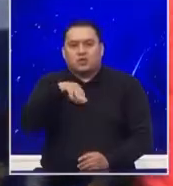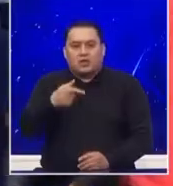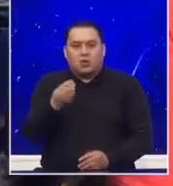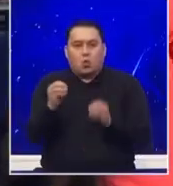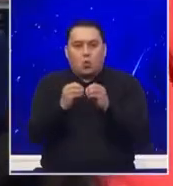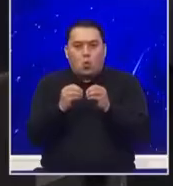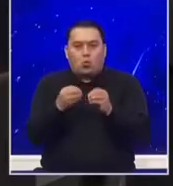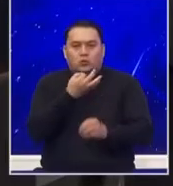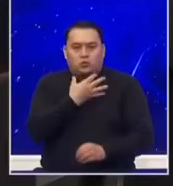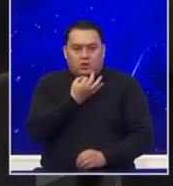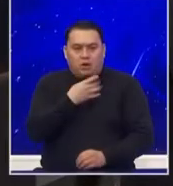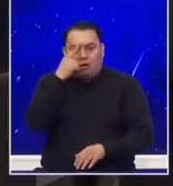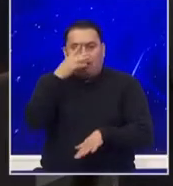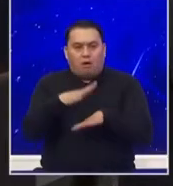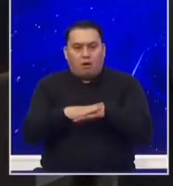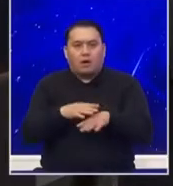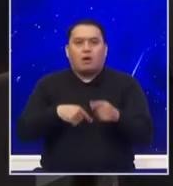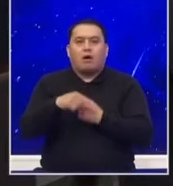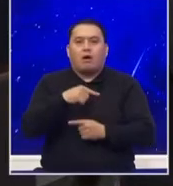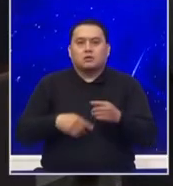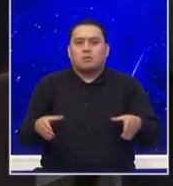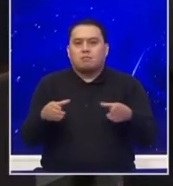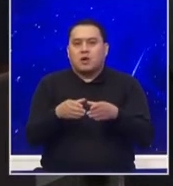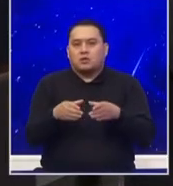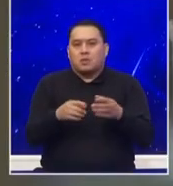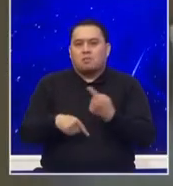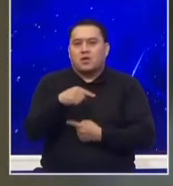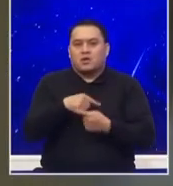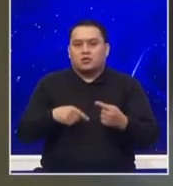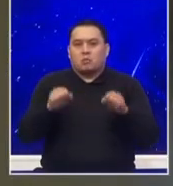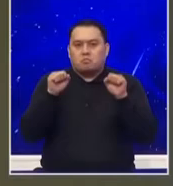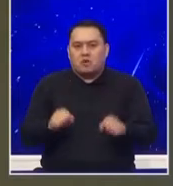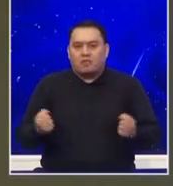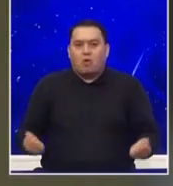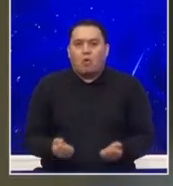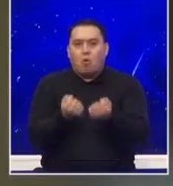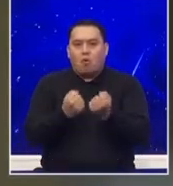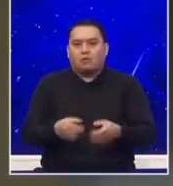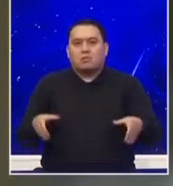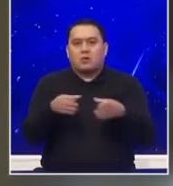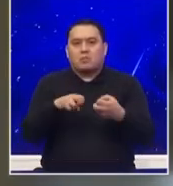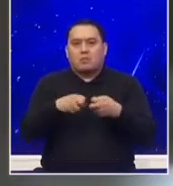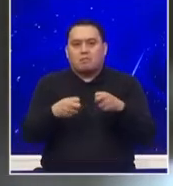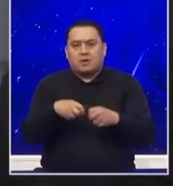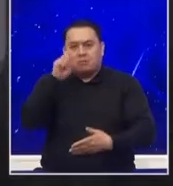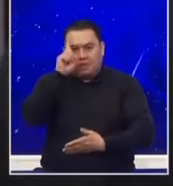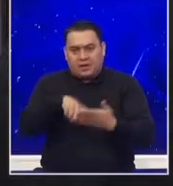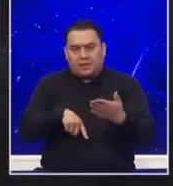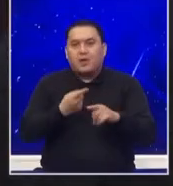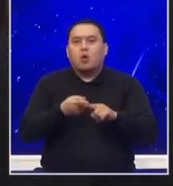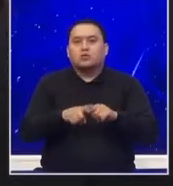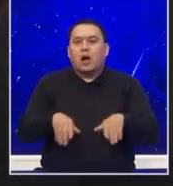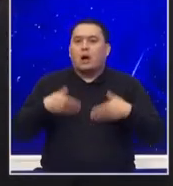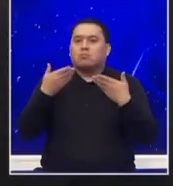10 жұмыртқаны аламыз. Әкімдік атамекен кәсіпкерлер палатасы, кәсіпкерлер құқығын қорғау кеңесі өкілдері проблеманы білет. Бірнеше